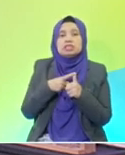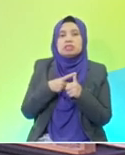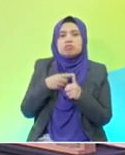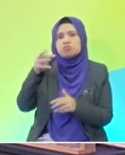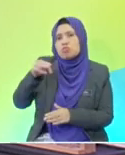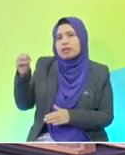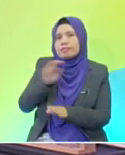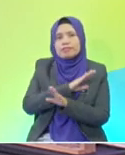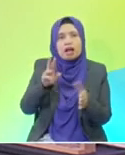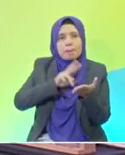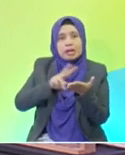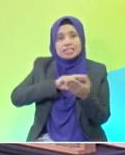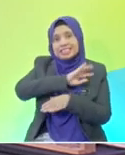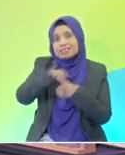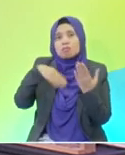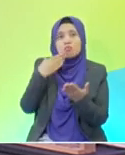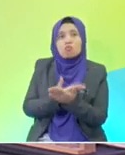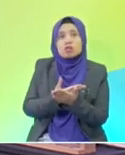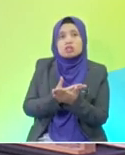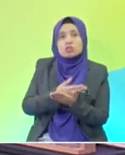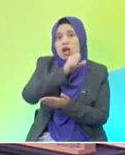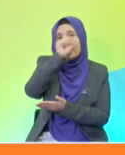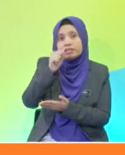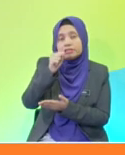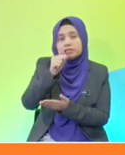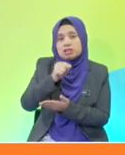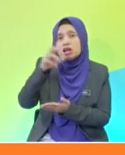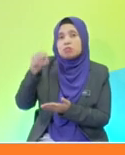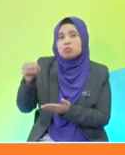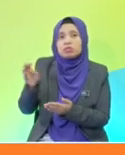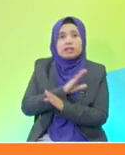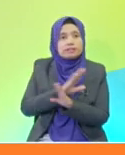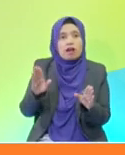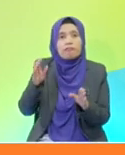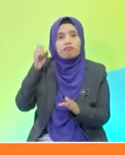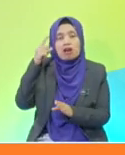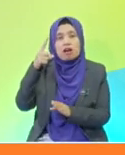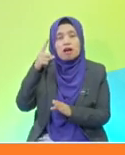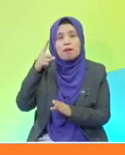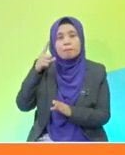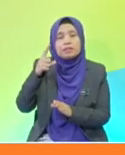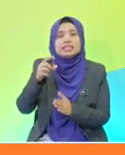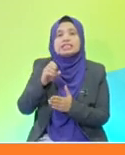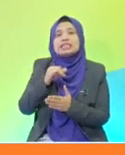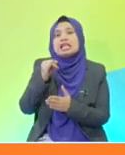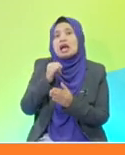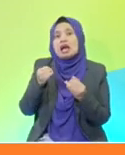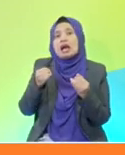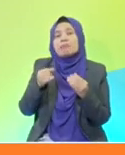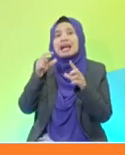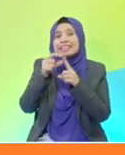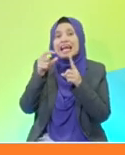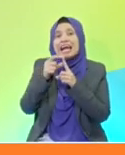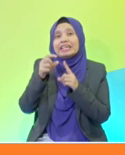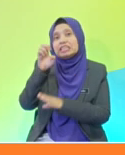membaca keseluruhan soal yang kedua calon kudasai konsep ataupun istilah ekonomi yang dipelajari di dalam kelas